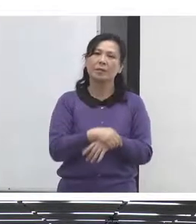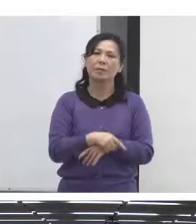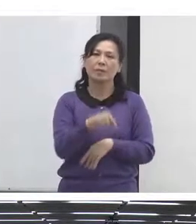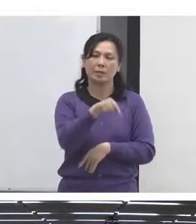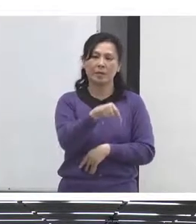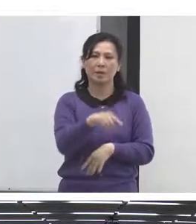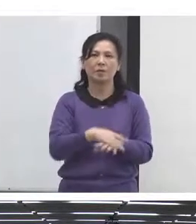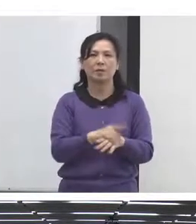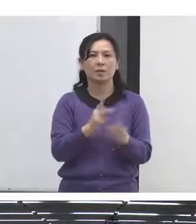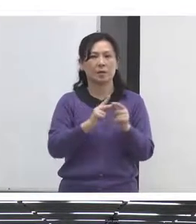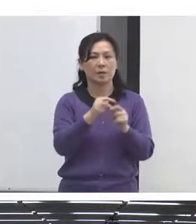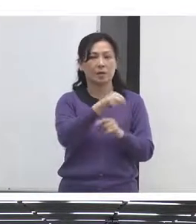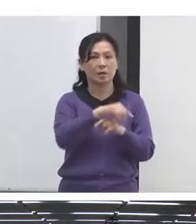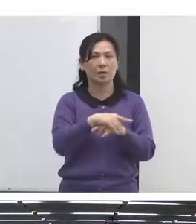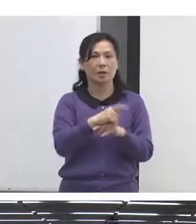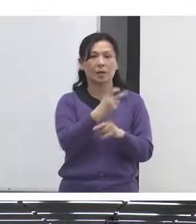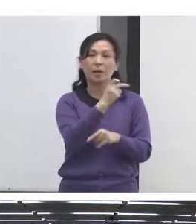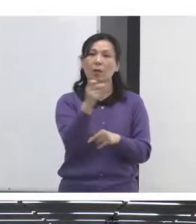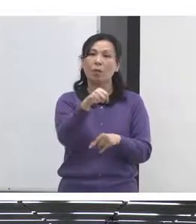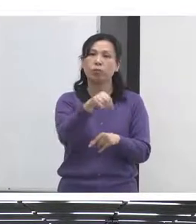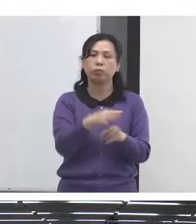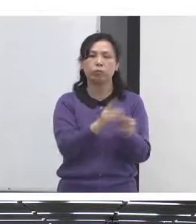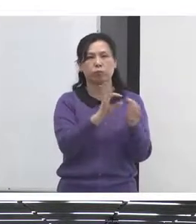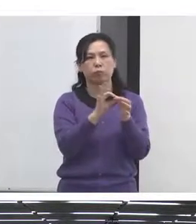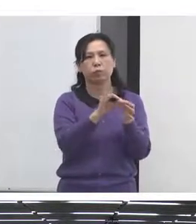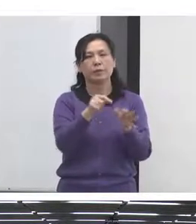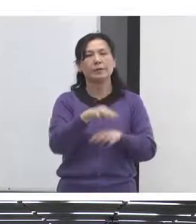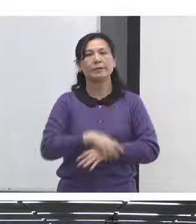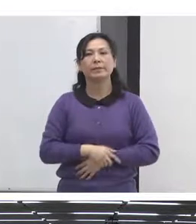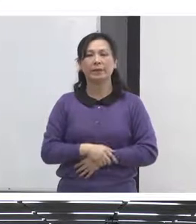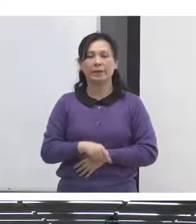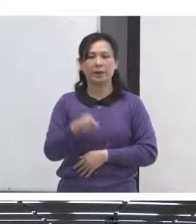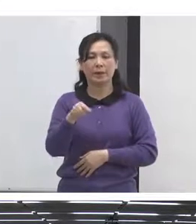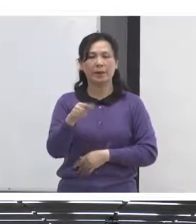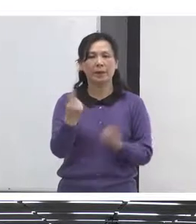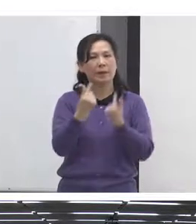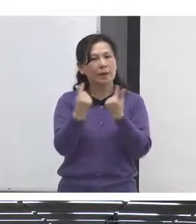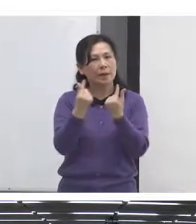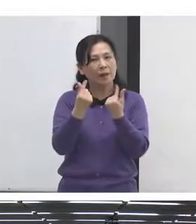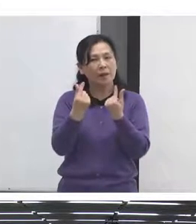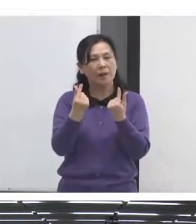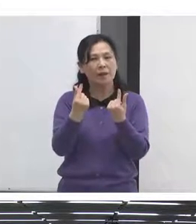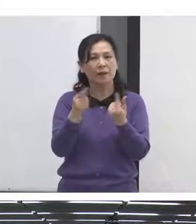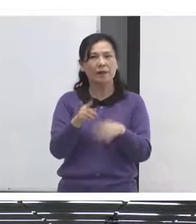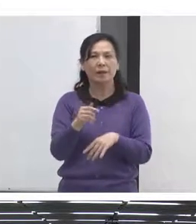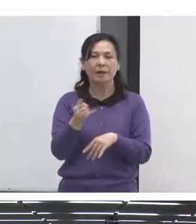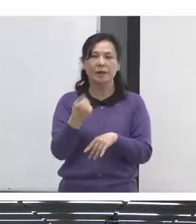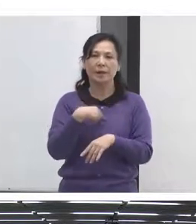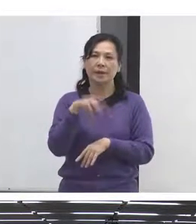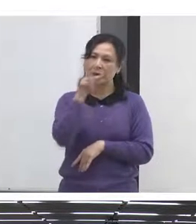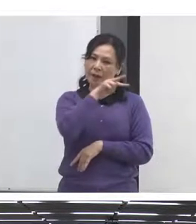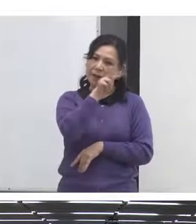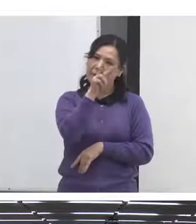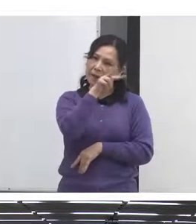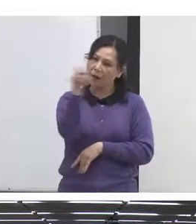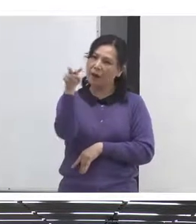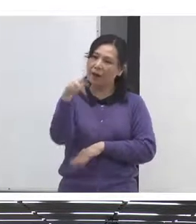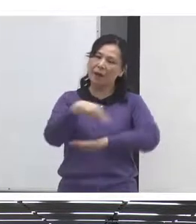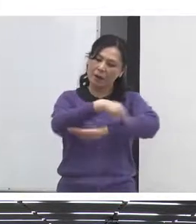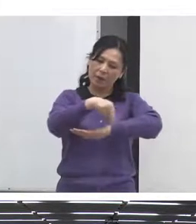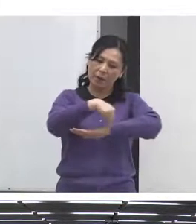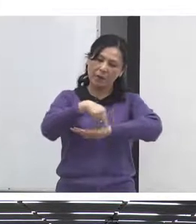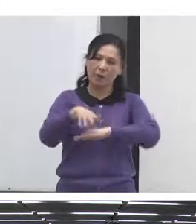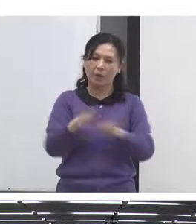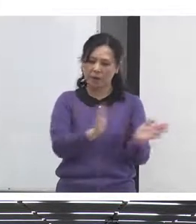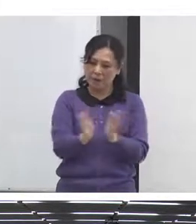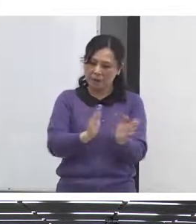management 这些部分。那其实他们这些我们就是有点像是 overhead，就是看规划，然后去整合他们的一个